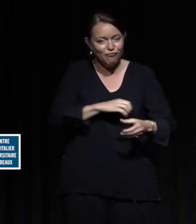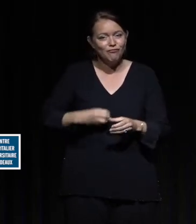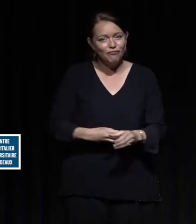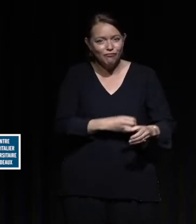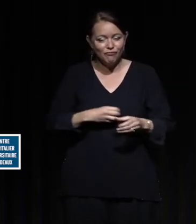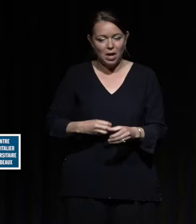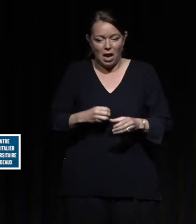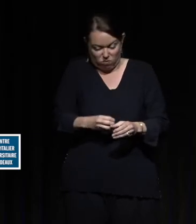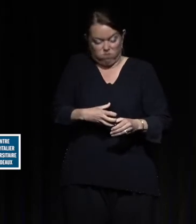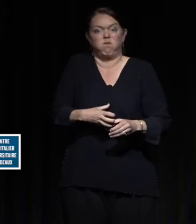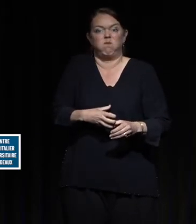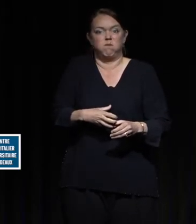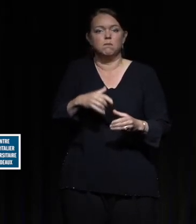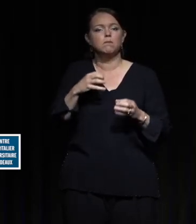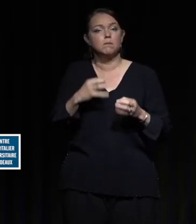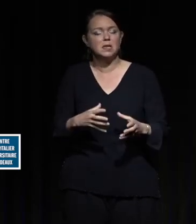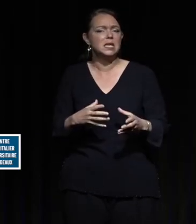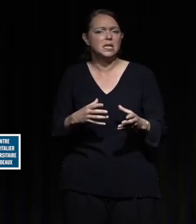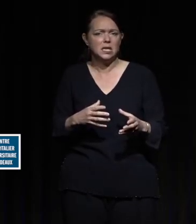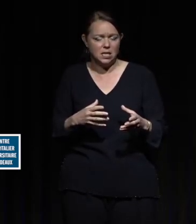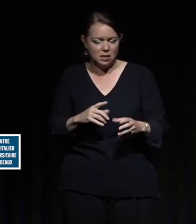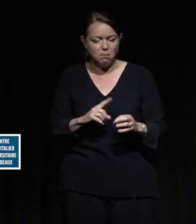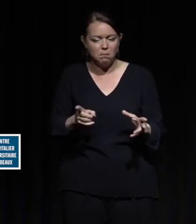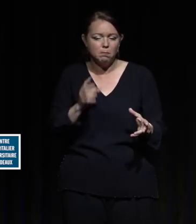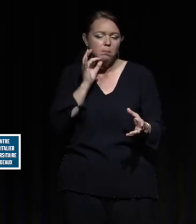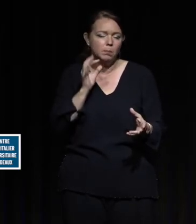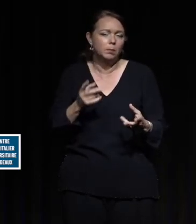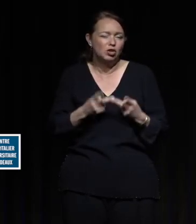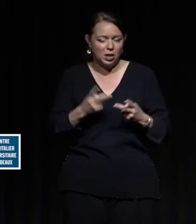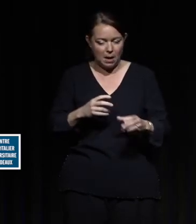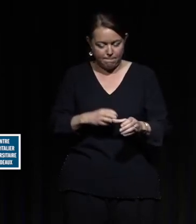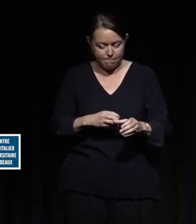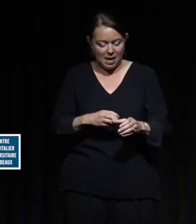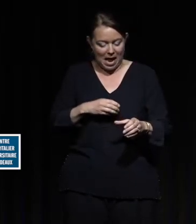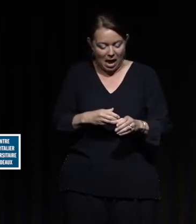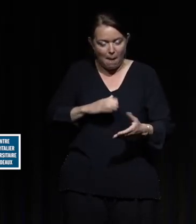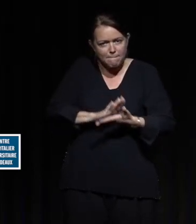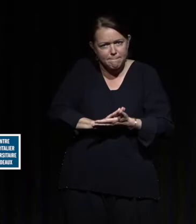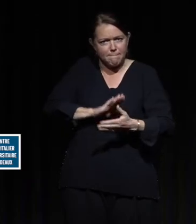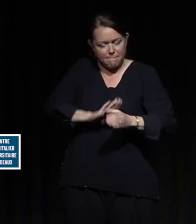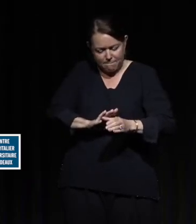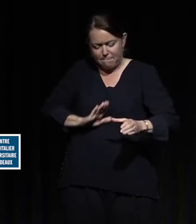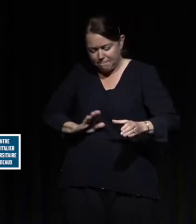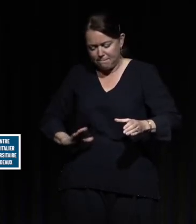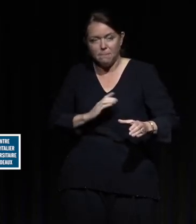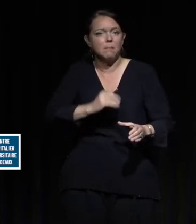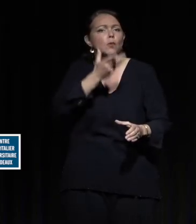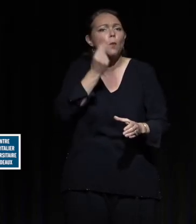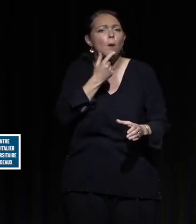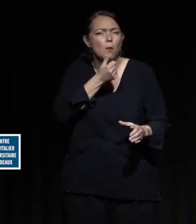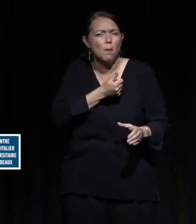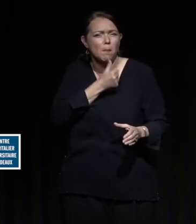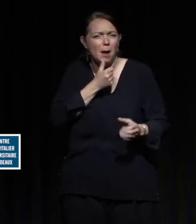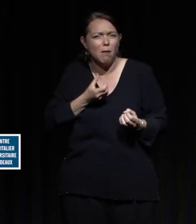masse kystique de type bénigne avec des adhérences un peu partout à droite à gauche. Vous comprenez bien que ça, potentiellement, ça fait mal et